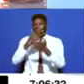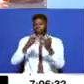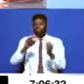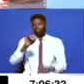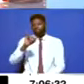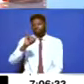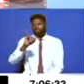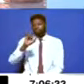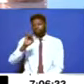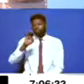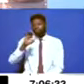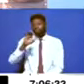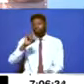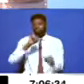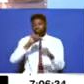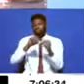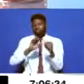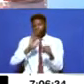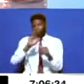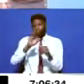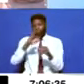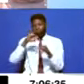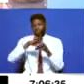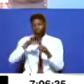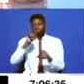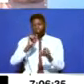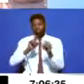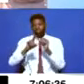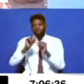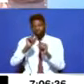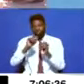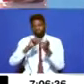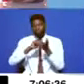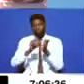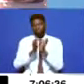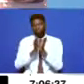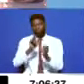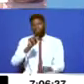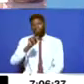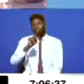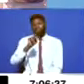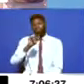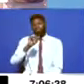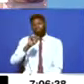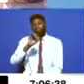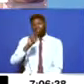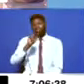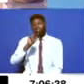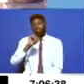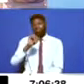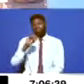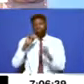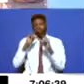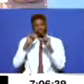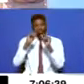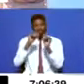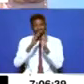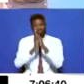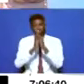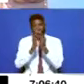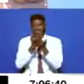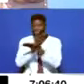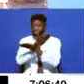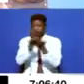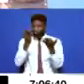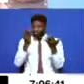hicho. Katibu mkuu wa chama hicho Jeremiah Kioni wakati huo huo amepuuzilia mbali madai kwamba chama hicho tayari kimeshatoa tiketi